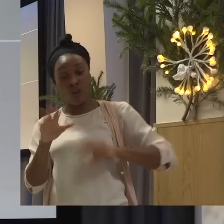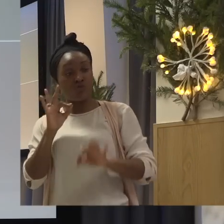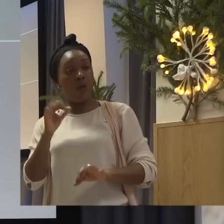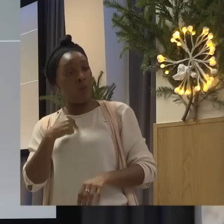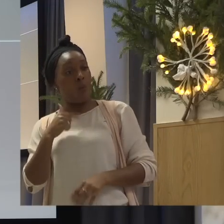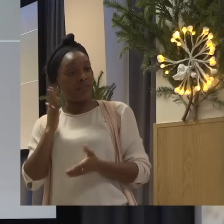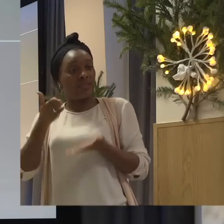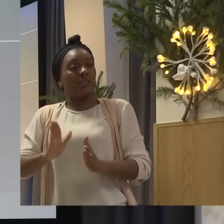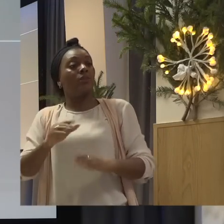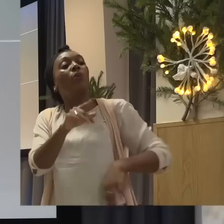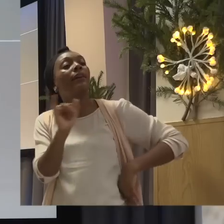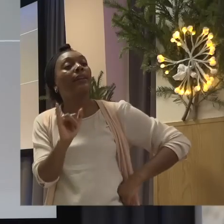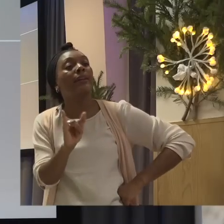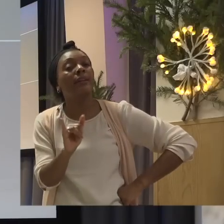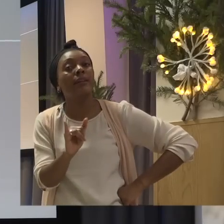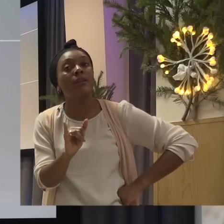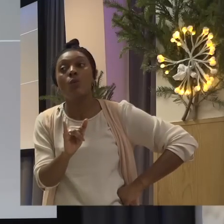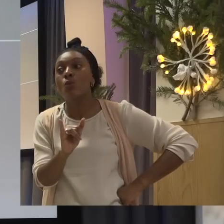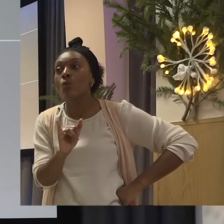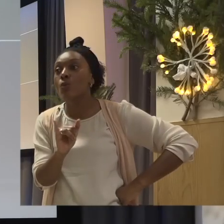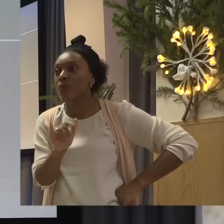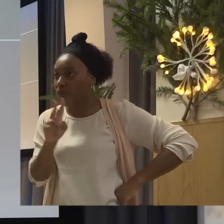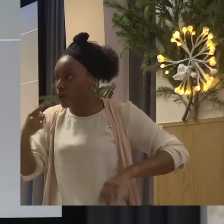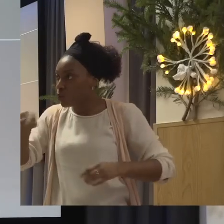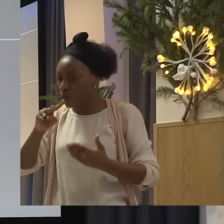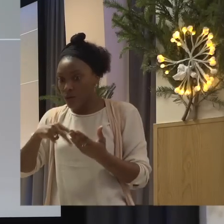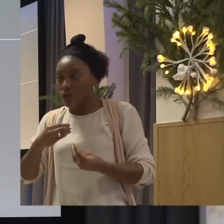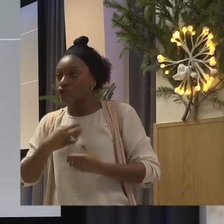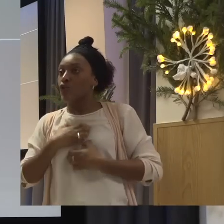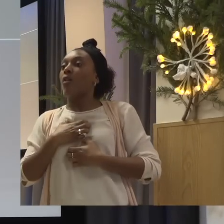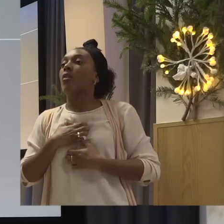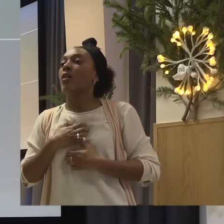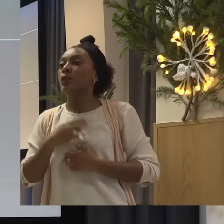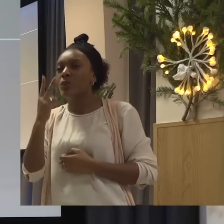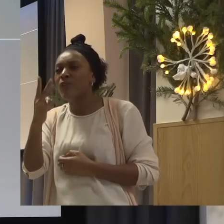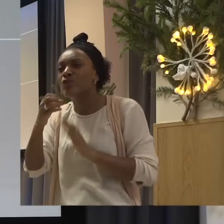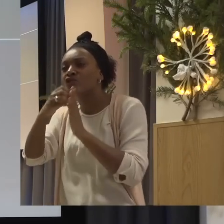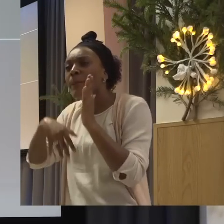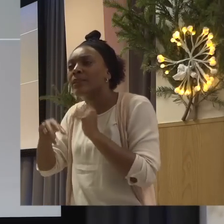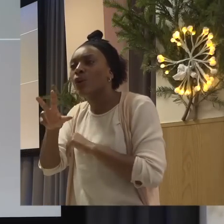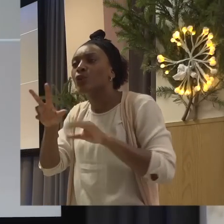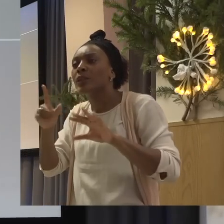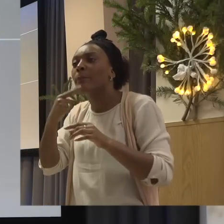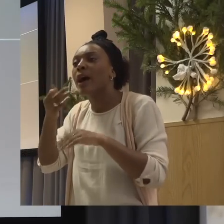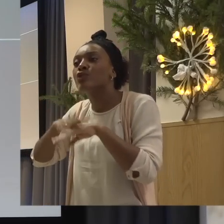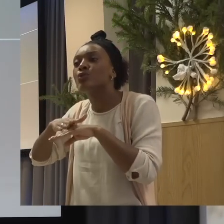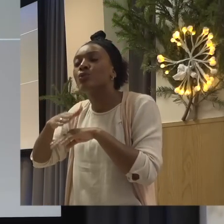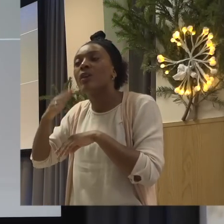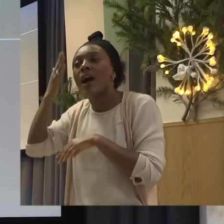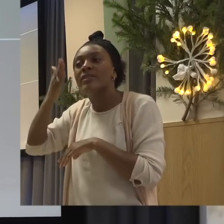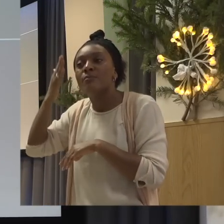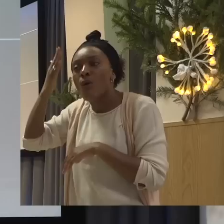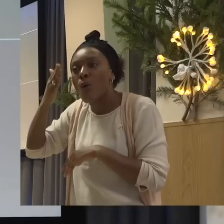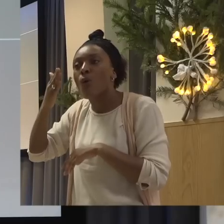orientations. Vous aurez vu que le chapitre 38 parle des animaux, parle de la